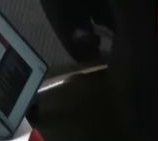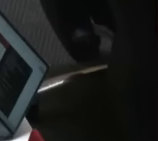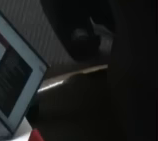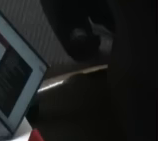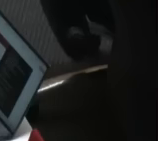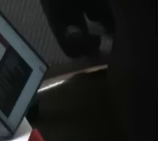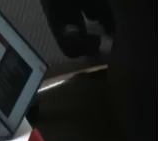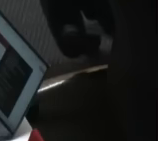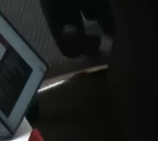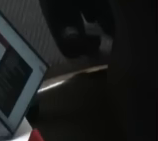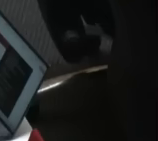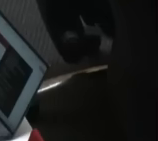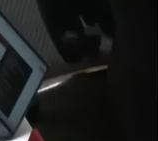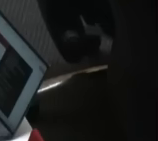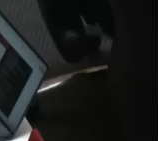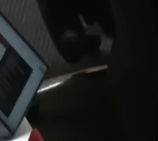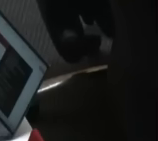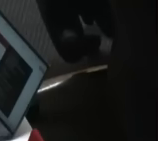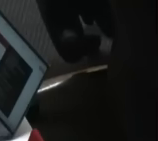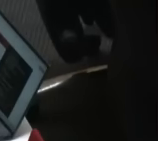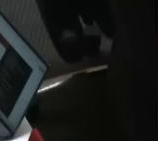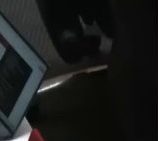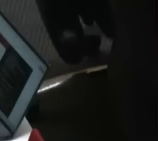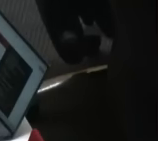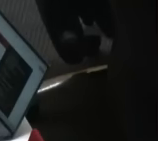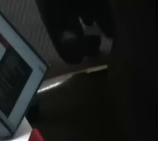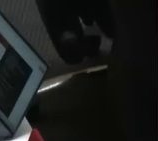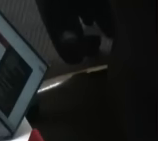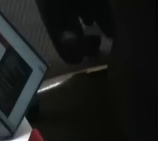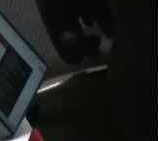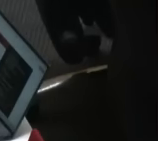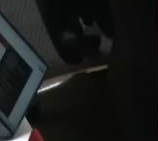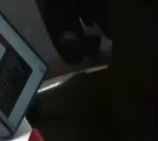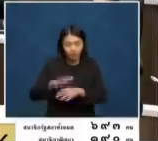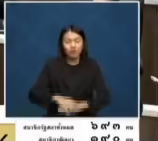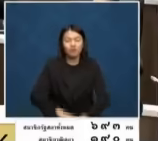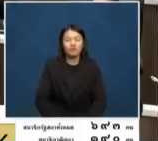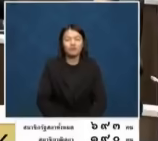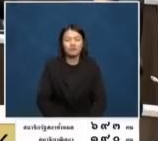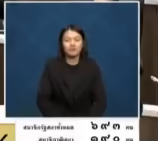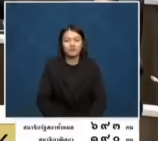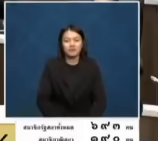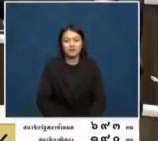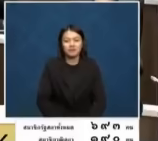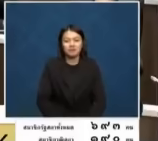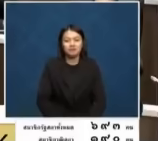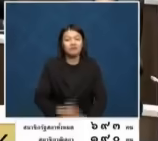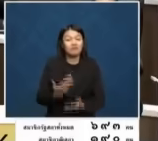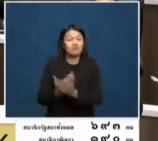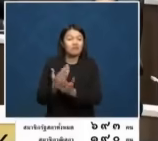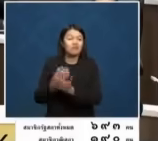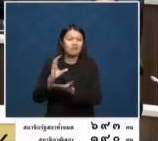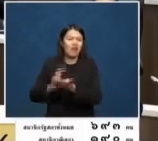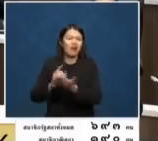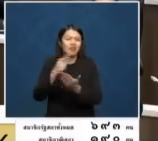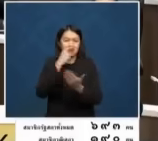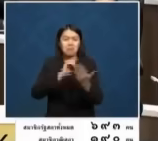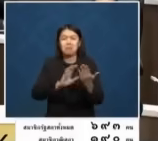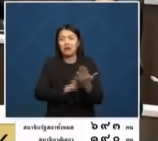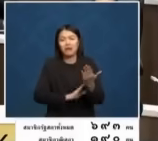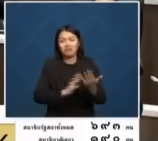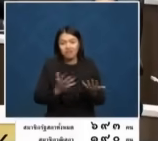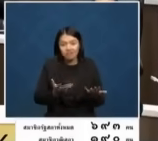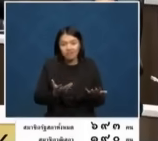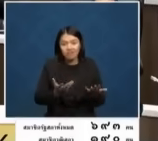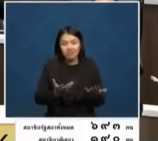เกิน 500,000บาทนะครับรวมกันทุกบัญชีนะครับก็จะเริ่มนะแต่ท้ายที่สุดเนี่ยเมื่อวัน